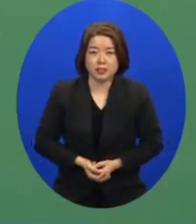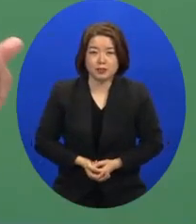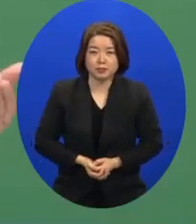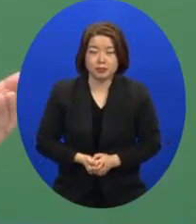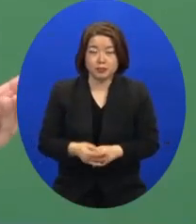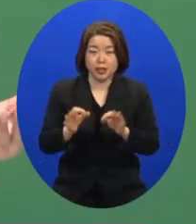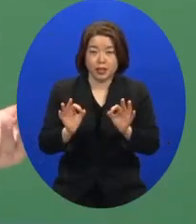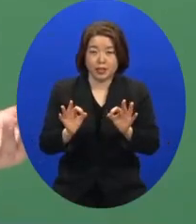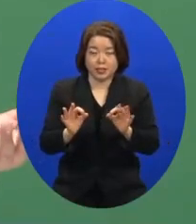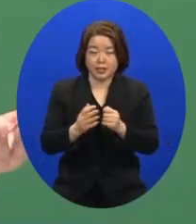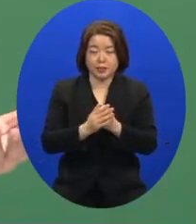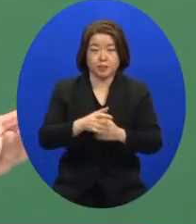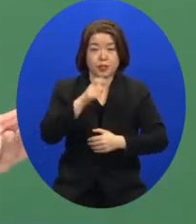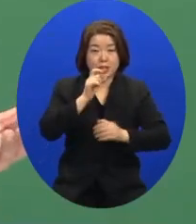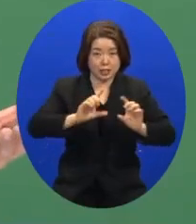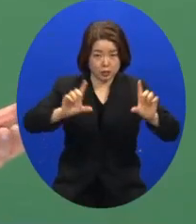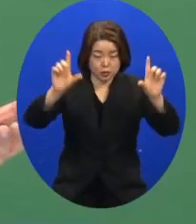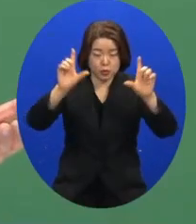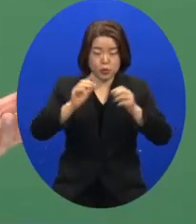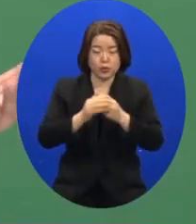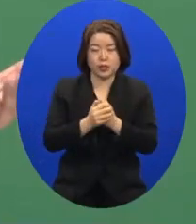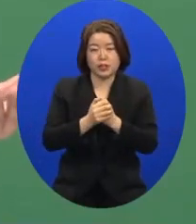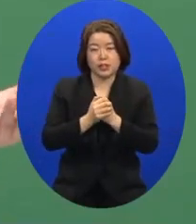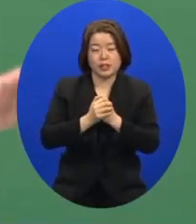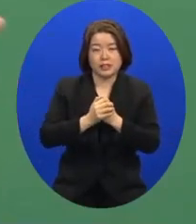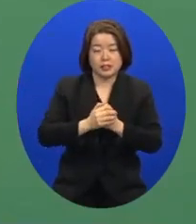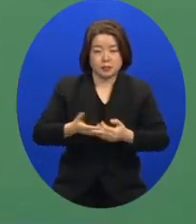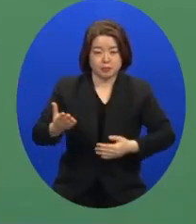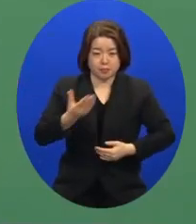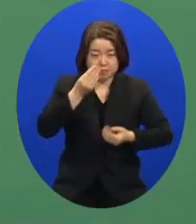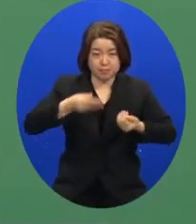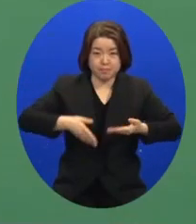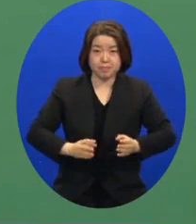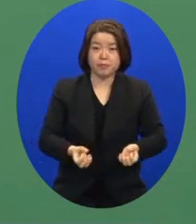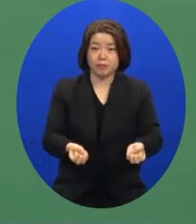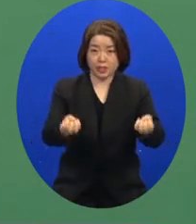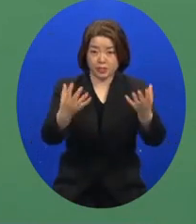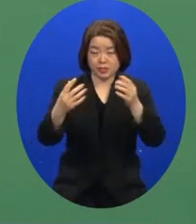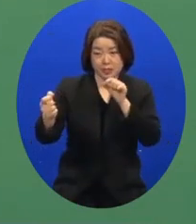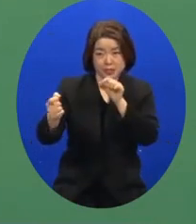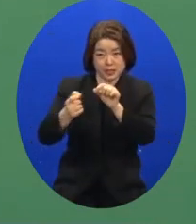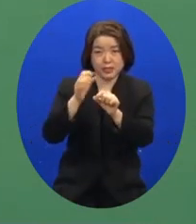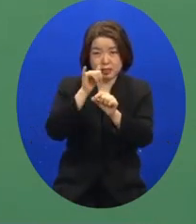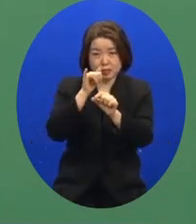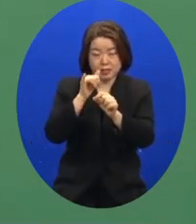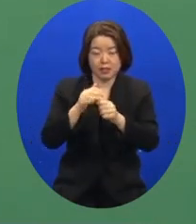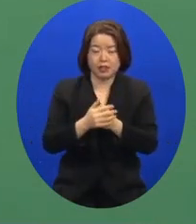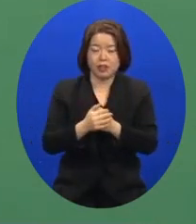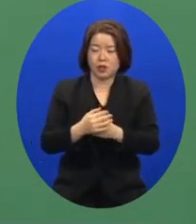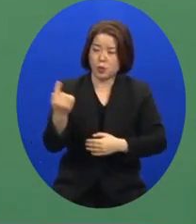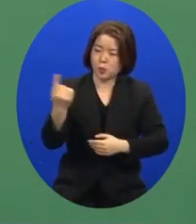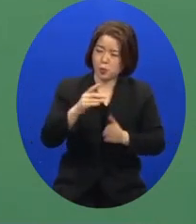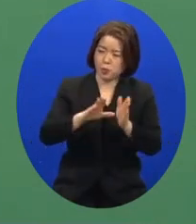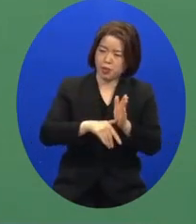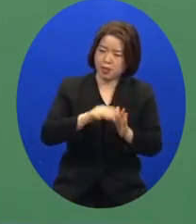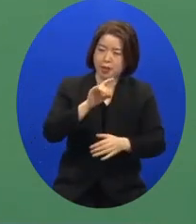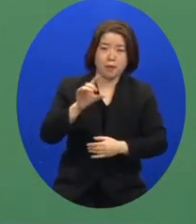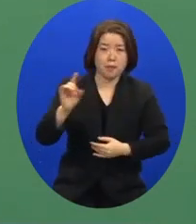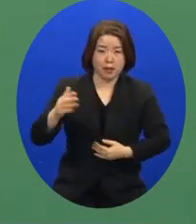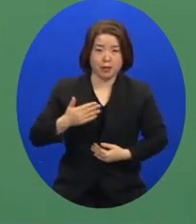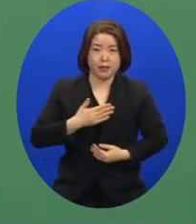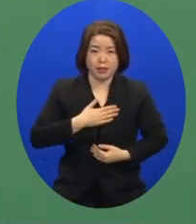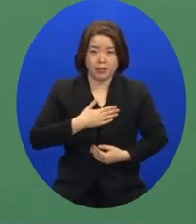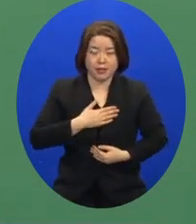이제 수요일이면 성탄절 예배입니다. 성탄절이 다가오는데 이렇게 성탄절이 올 때마다